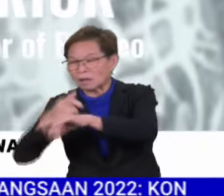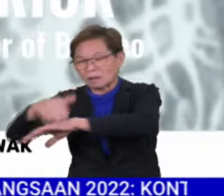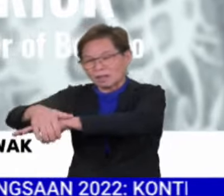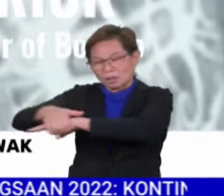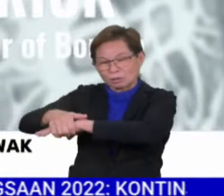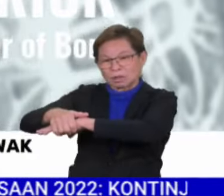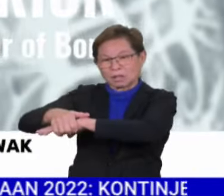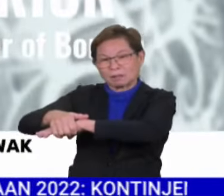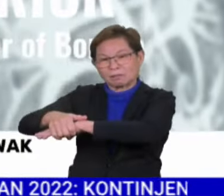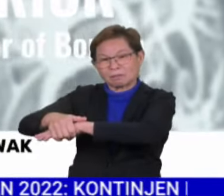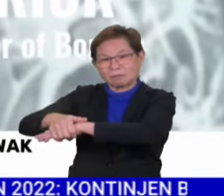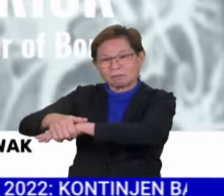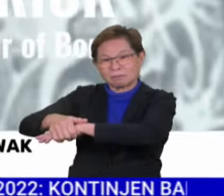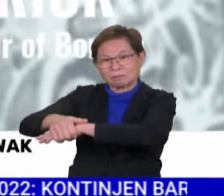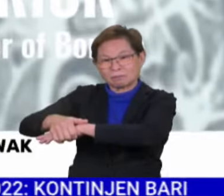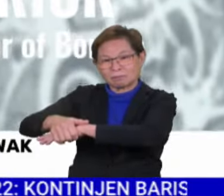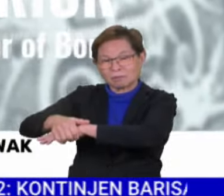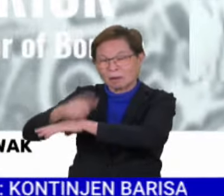England